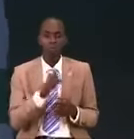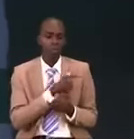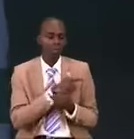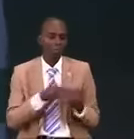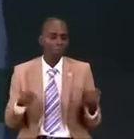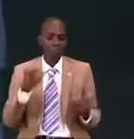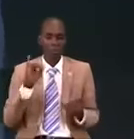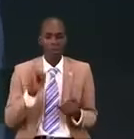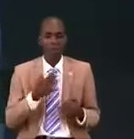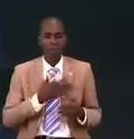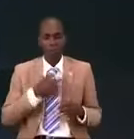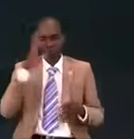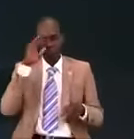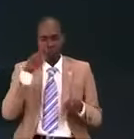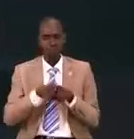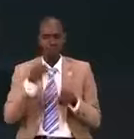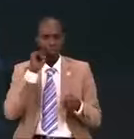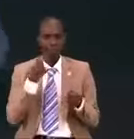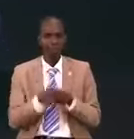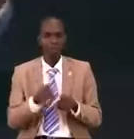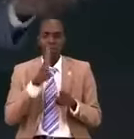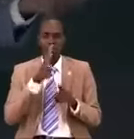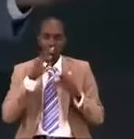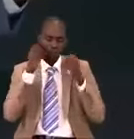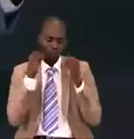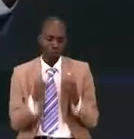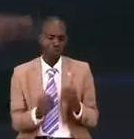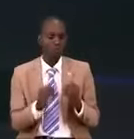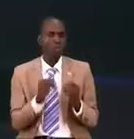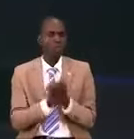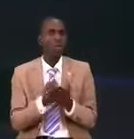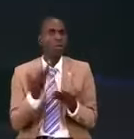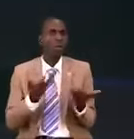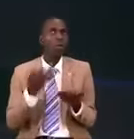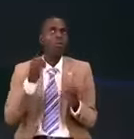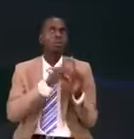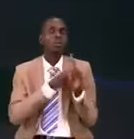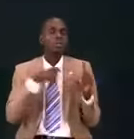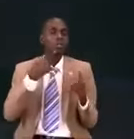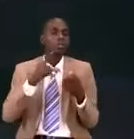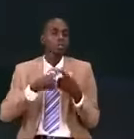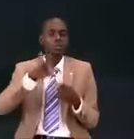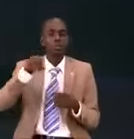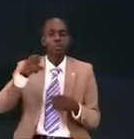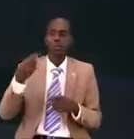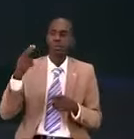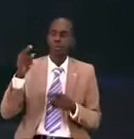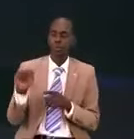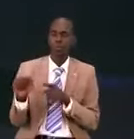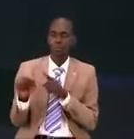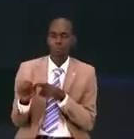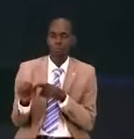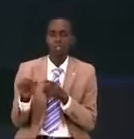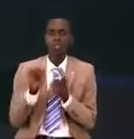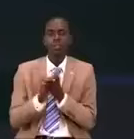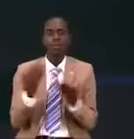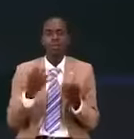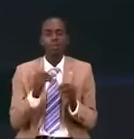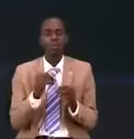au reste fortifiez-vous c'est ce que Dieu a dit à José c'est ce que Paula Timothée c'est ce qui nous dit dans un